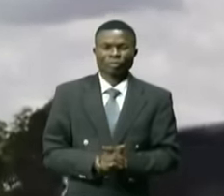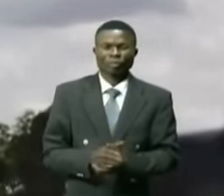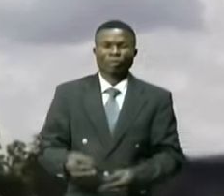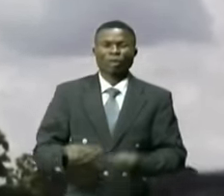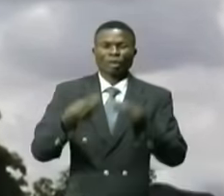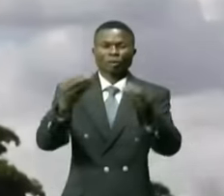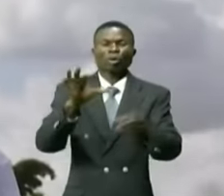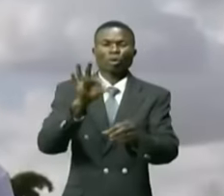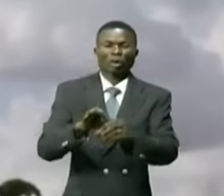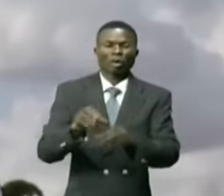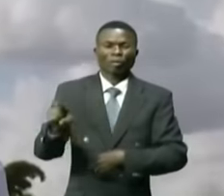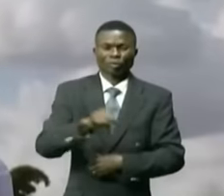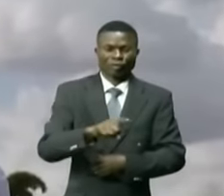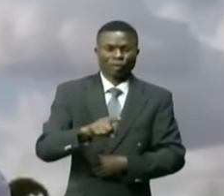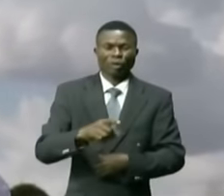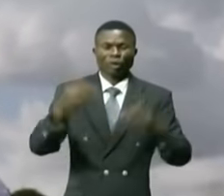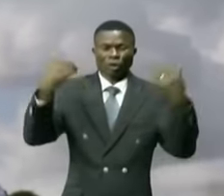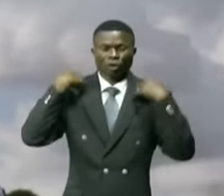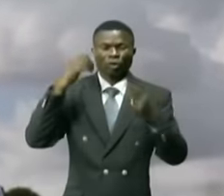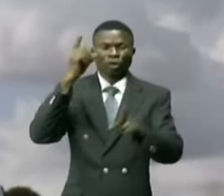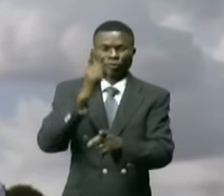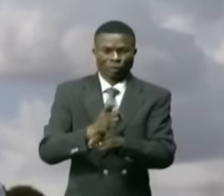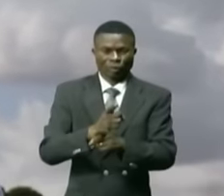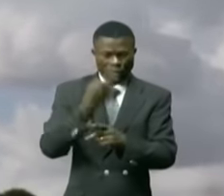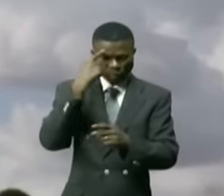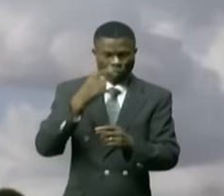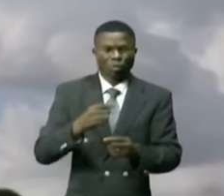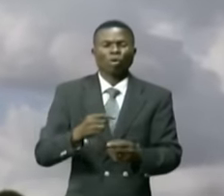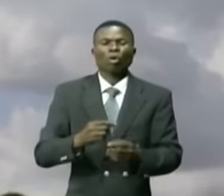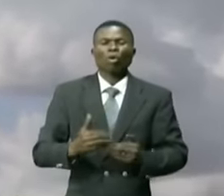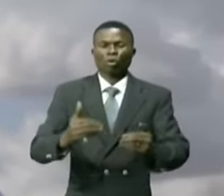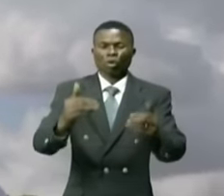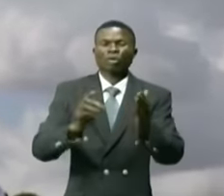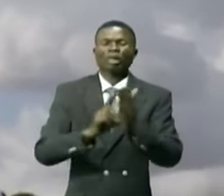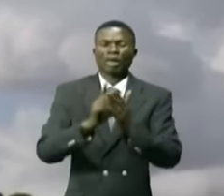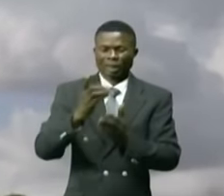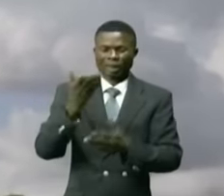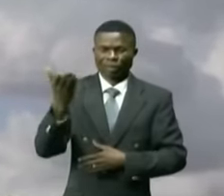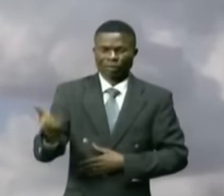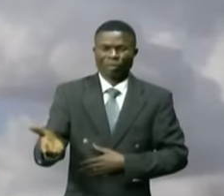Donnez vos voix à vos représentants pour que vous vous retrouviez.